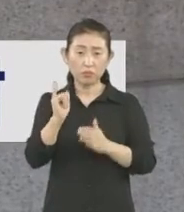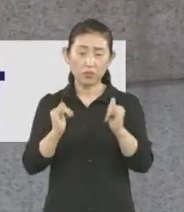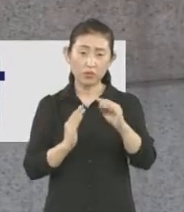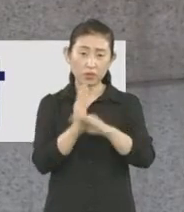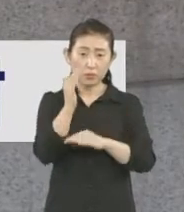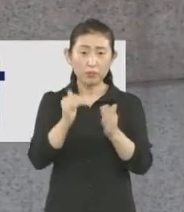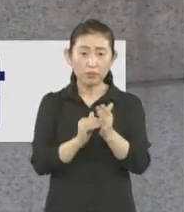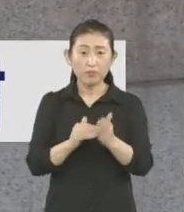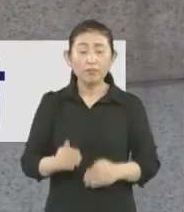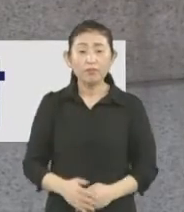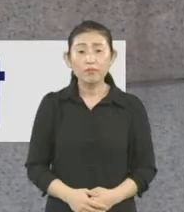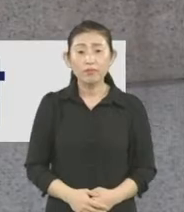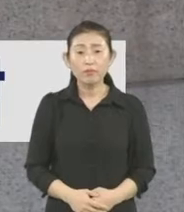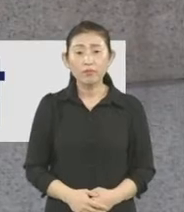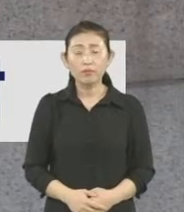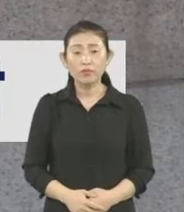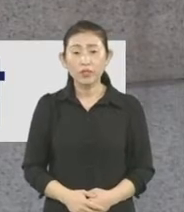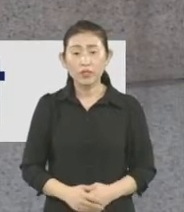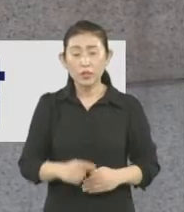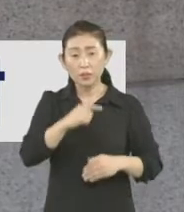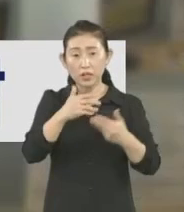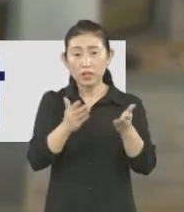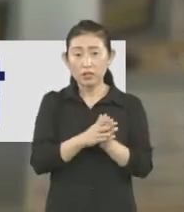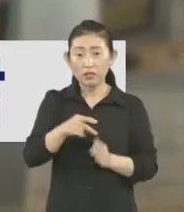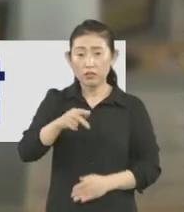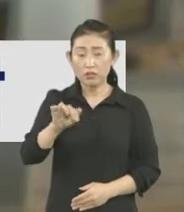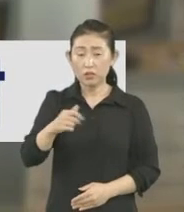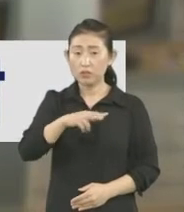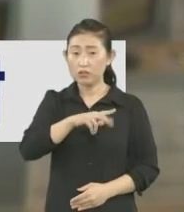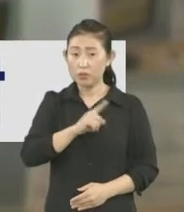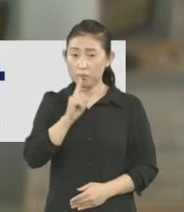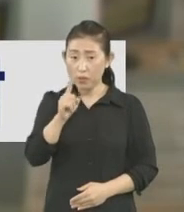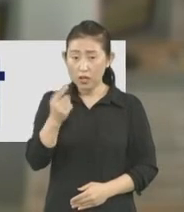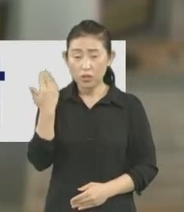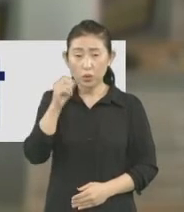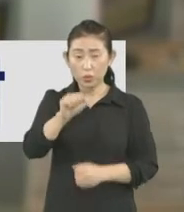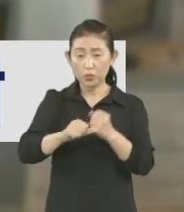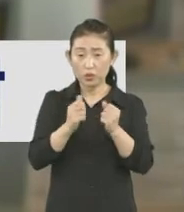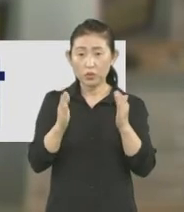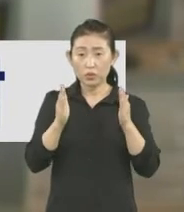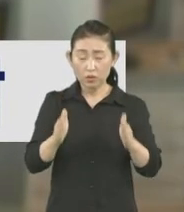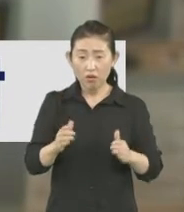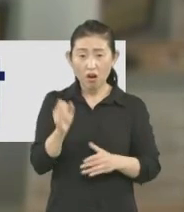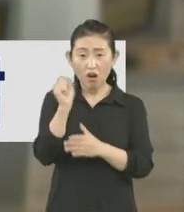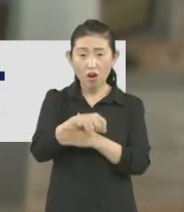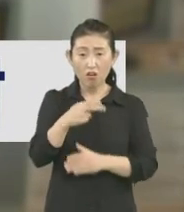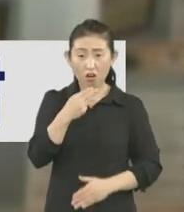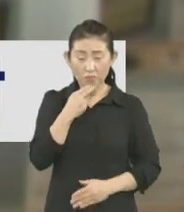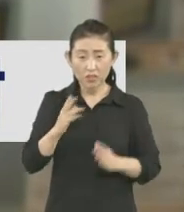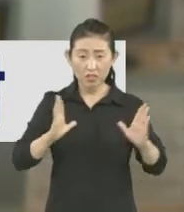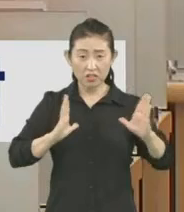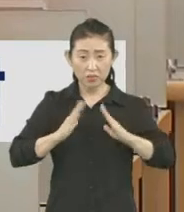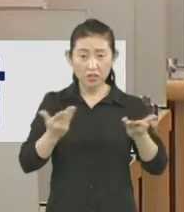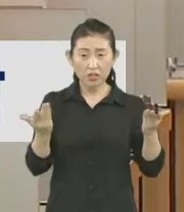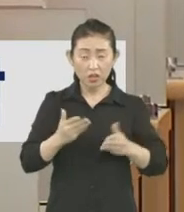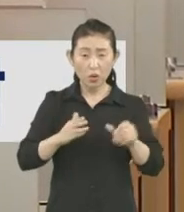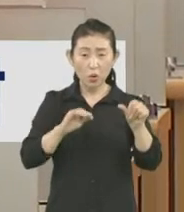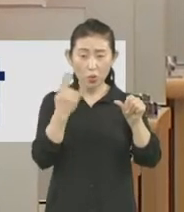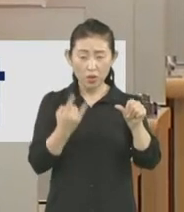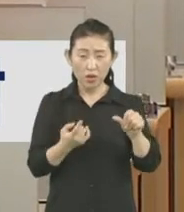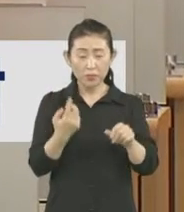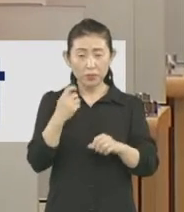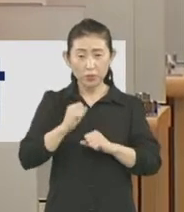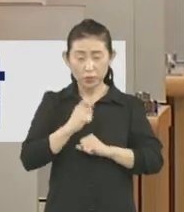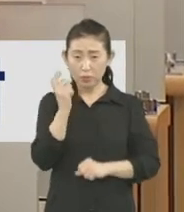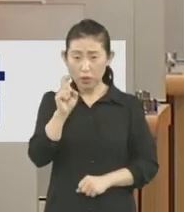명에 달하는 걸로 나타났습니다 국민의 김성일 정 의원에 따르면 최근 5년간 허가 없는 겸 지구로 5회 경고를